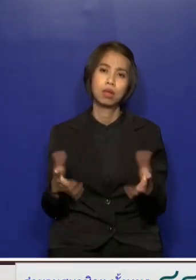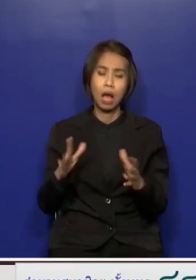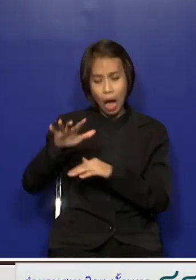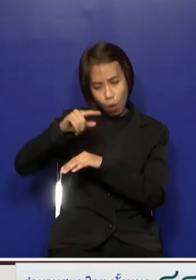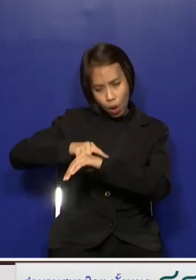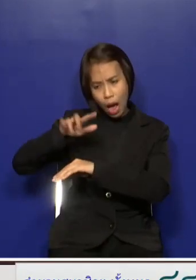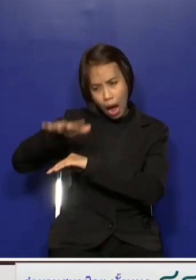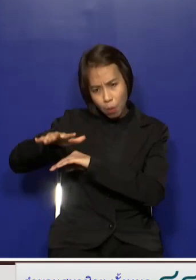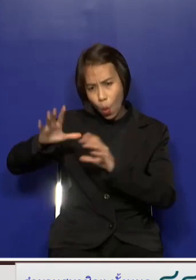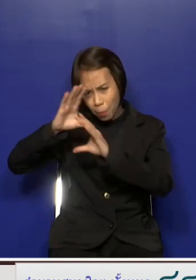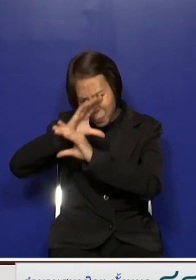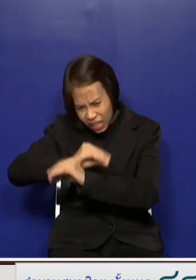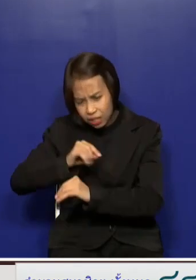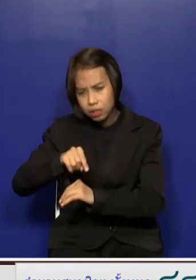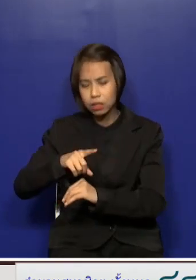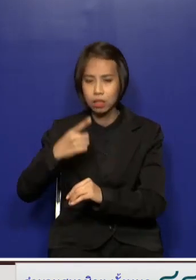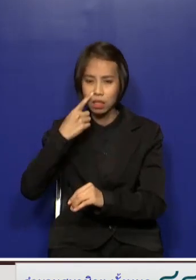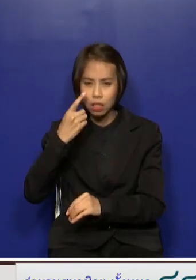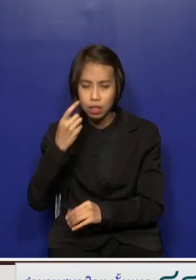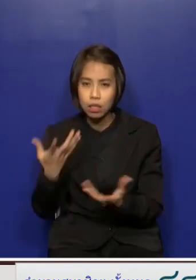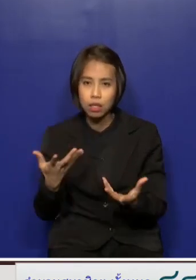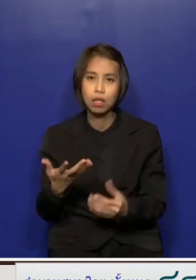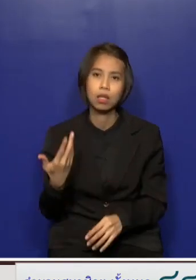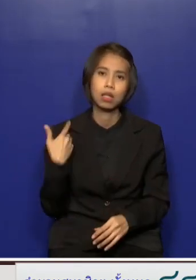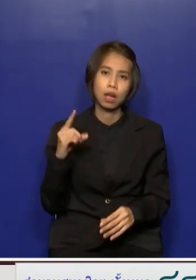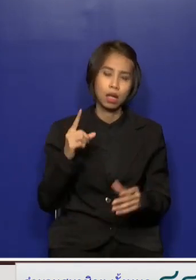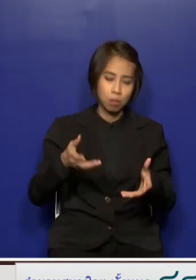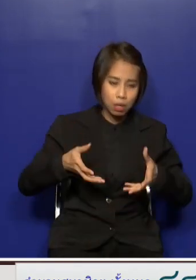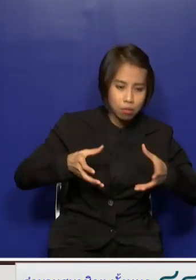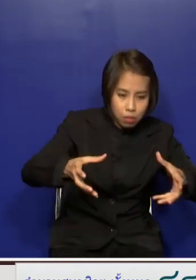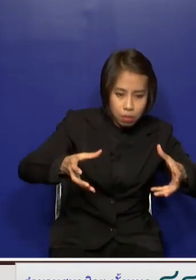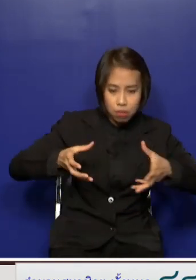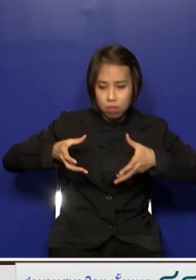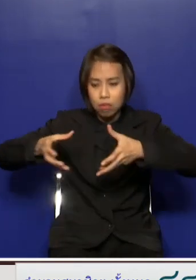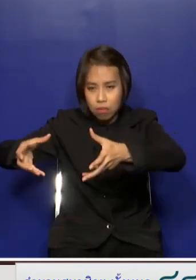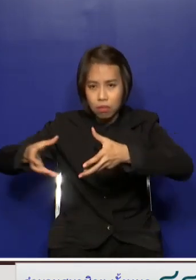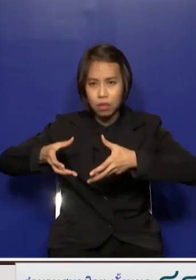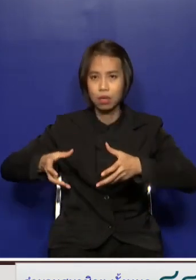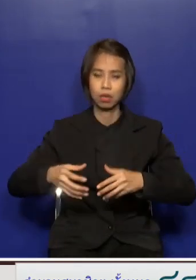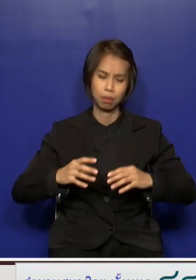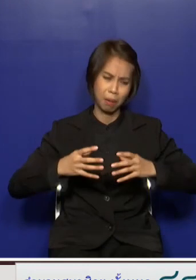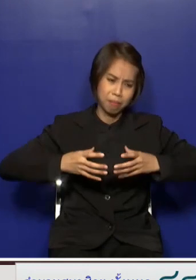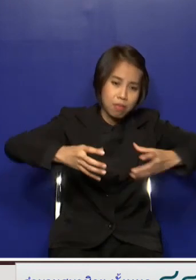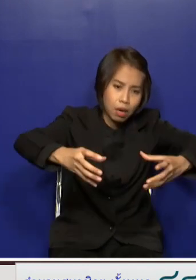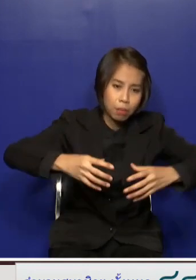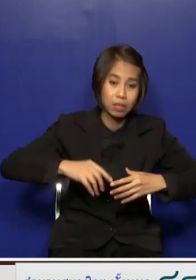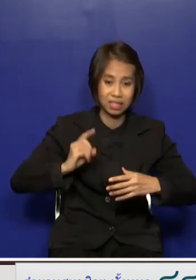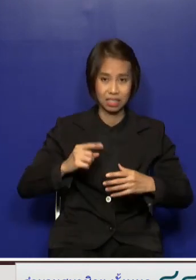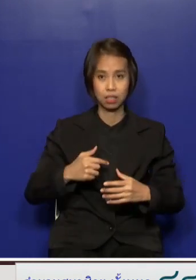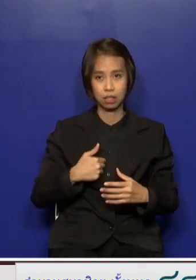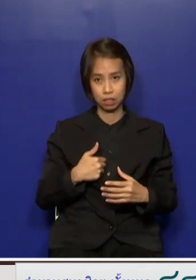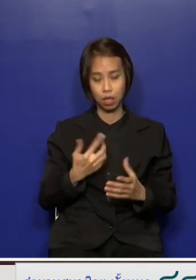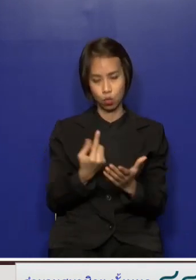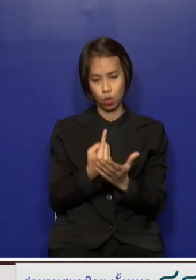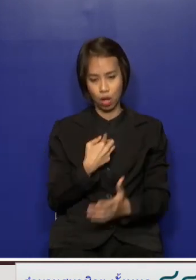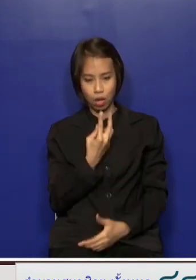แล้วมองไม่เห็นแล้วแล้วบางหน่วยนะครับขยับบัตรออกไปตั้ง3เมตรจากผู้ที่ตัว